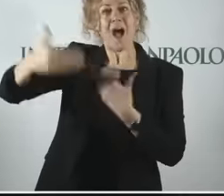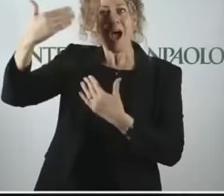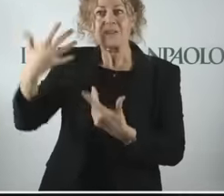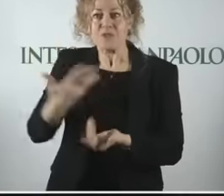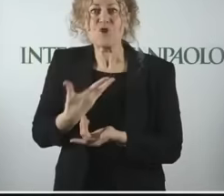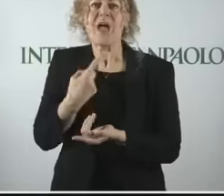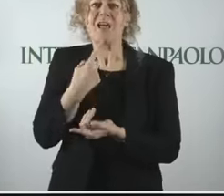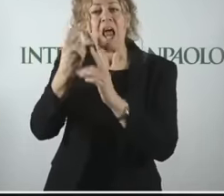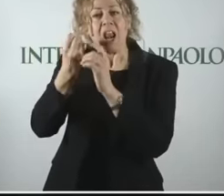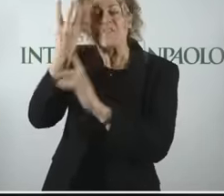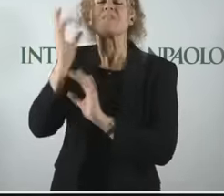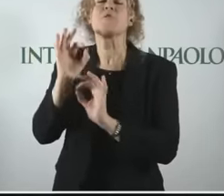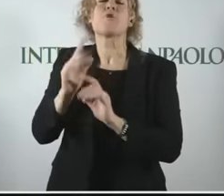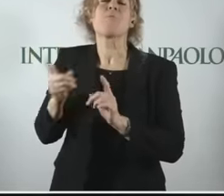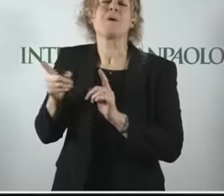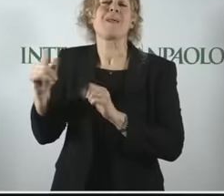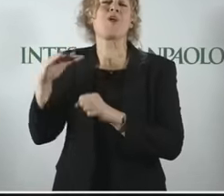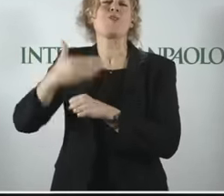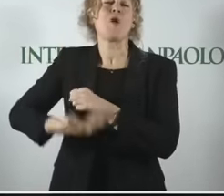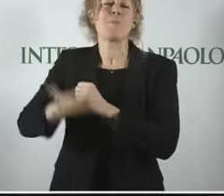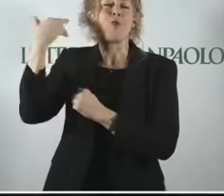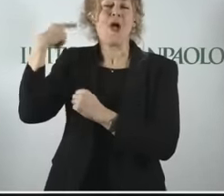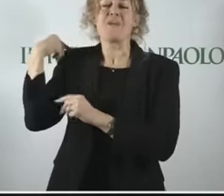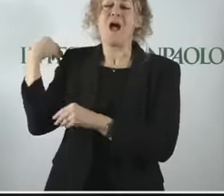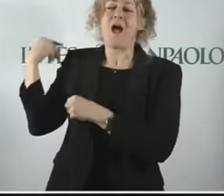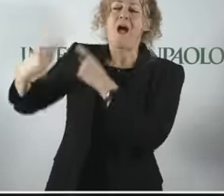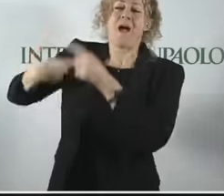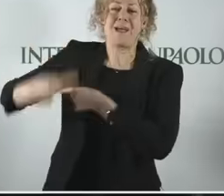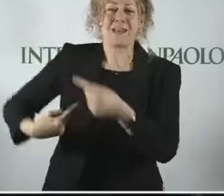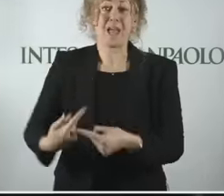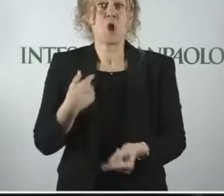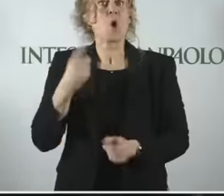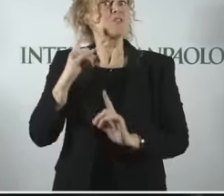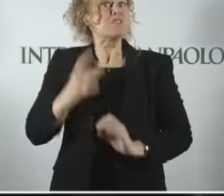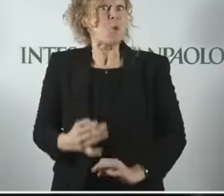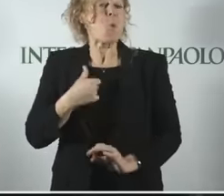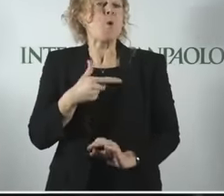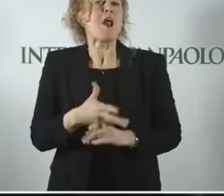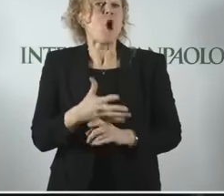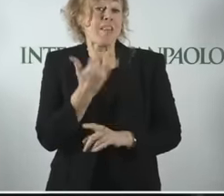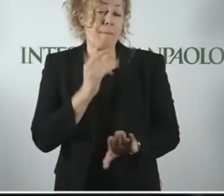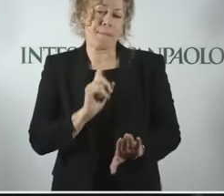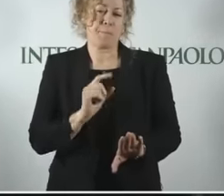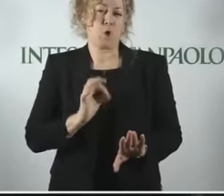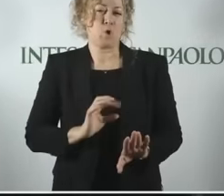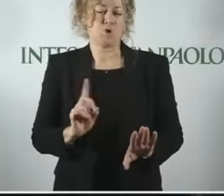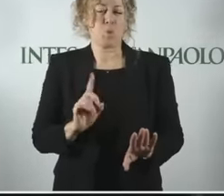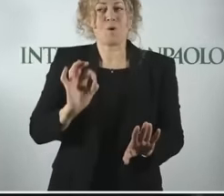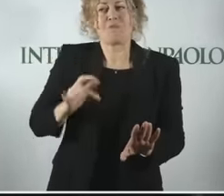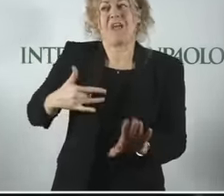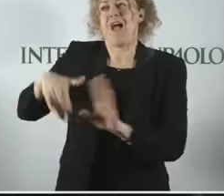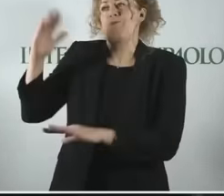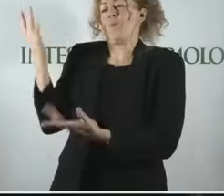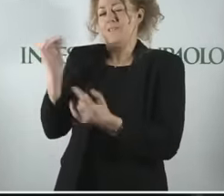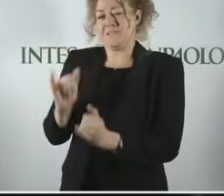inventate Il Medioevo e ce le ha tramandate ma non son così sicuro che le raccontassero ai bambini queste storie Eh perché così come gli adulti se Dio